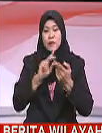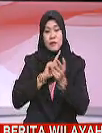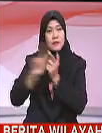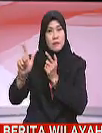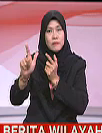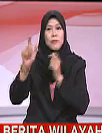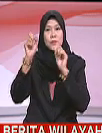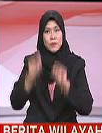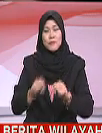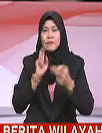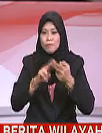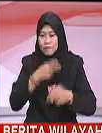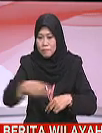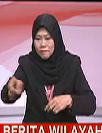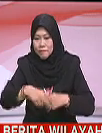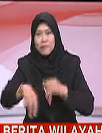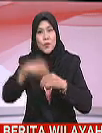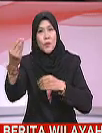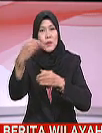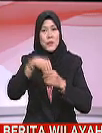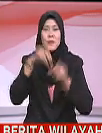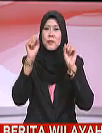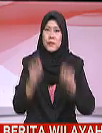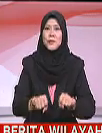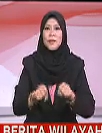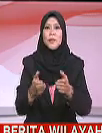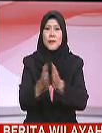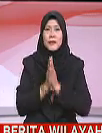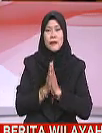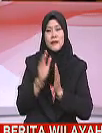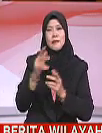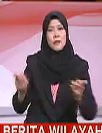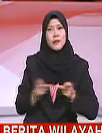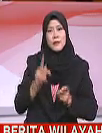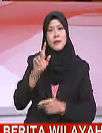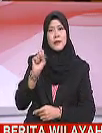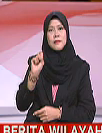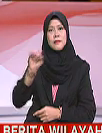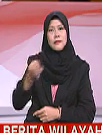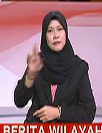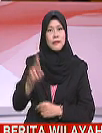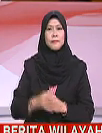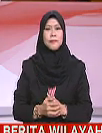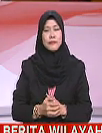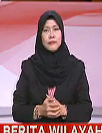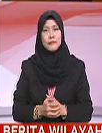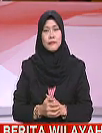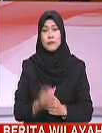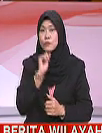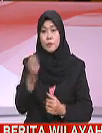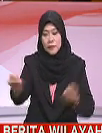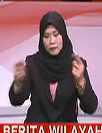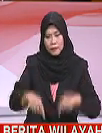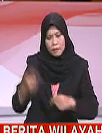kebenaran perjalanan itu juga boleh dimohon di lokasi SJR. Mana bukan dia datang tiap-tiap hari. Dia